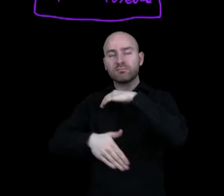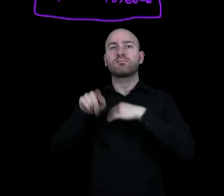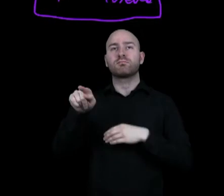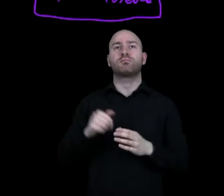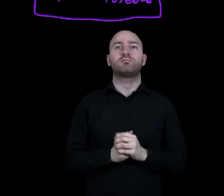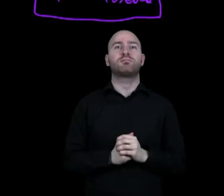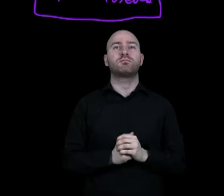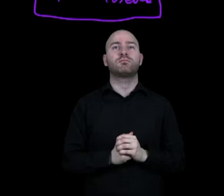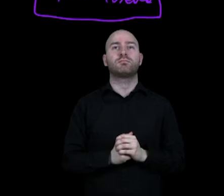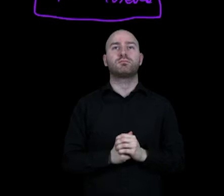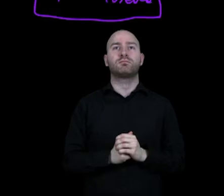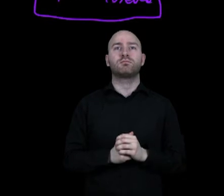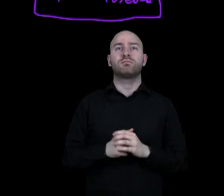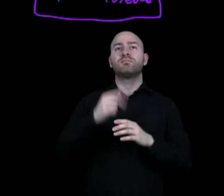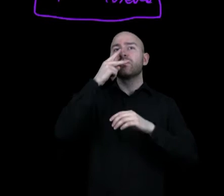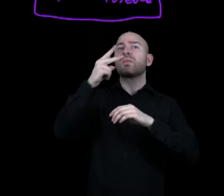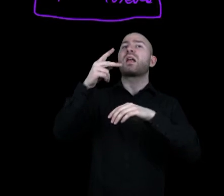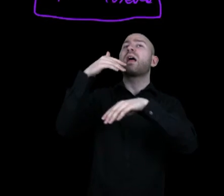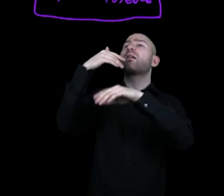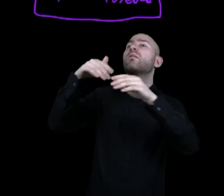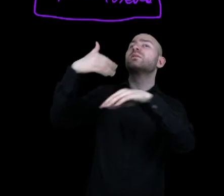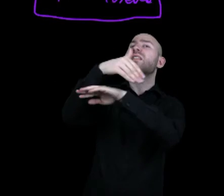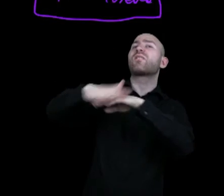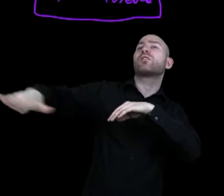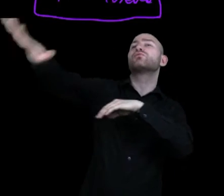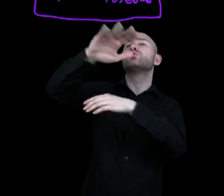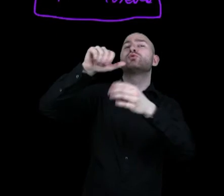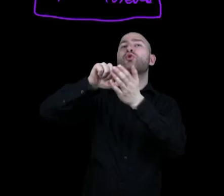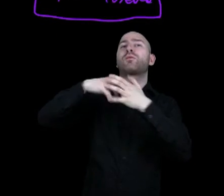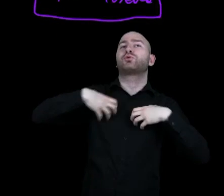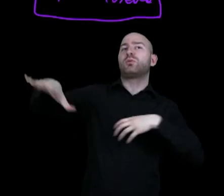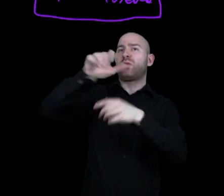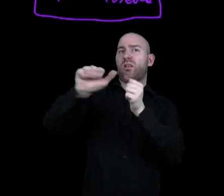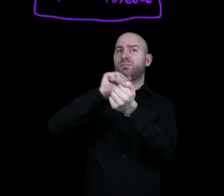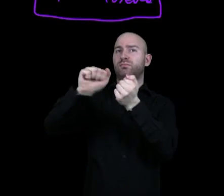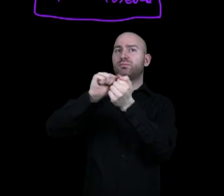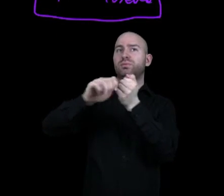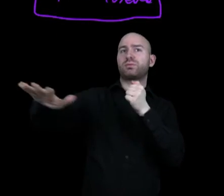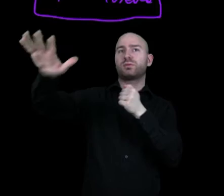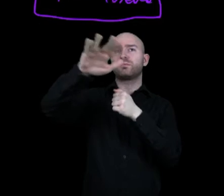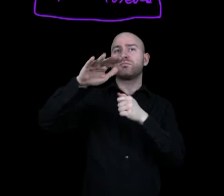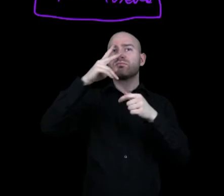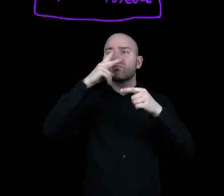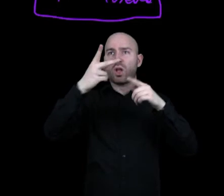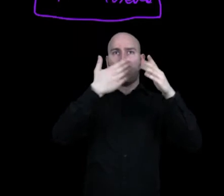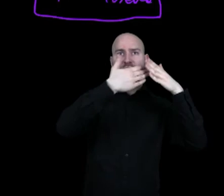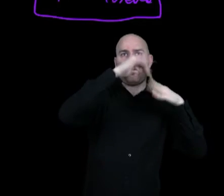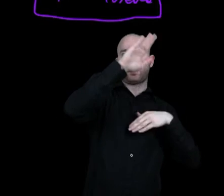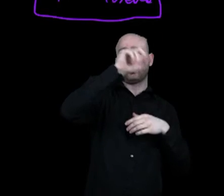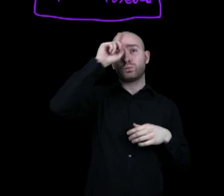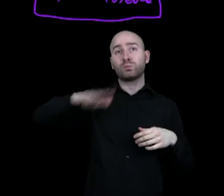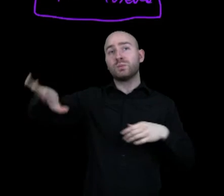efekty zewnętrzne. Kolejna torebka. Koszt krańcowy jest nieco wyższy. Korzyść krańcowa nieco niższa. Ale